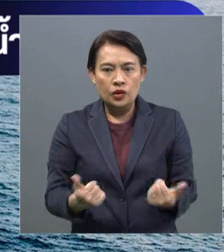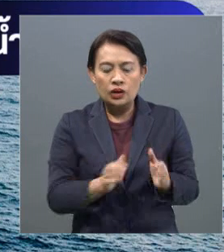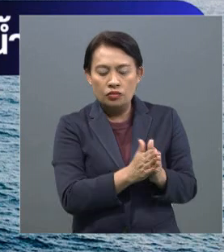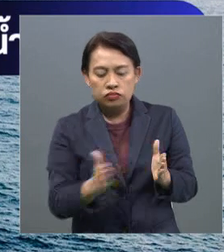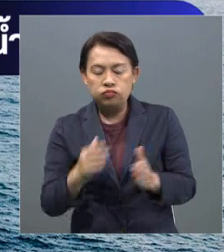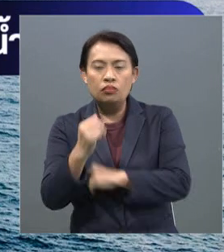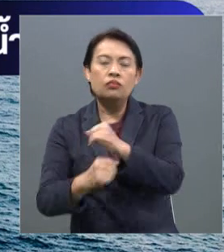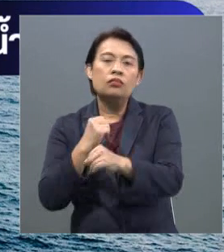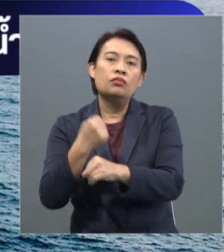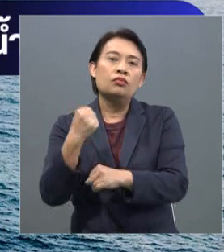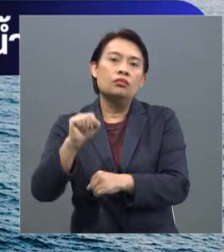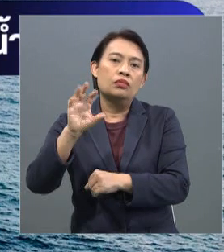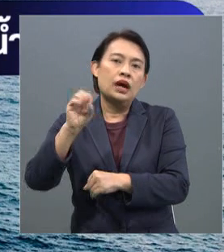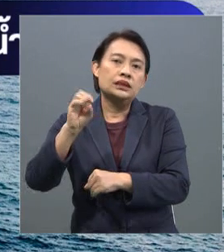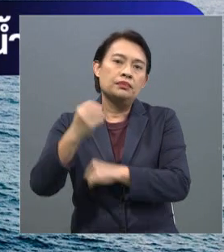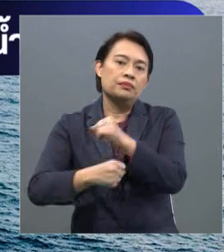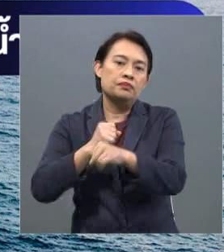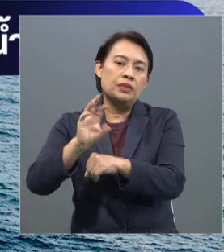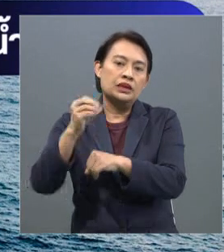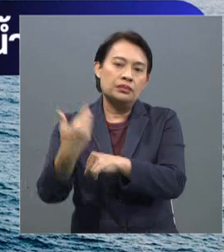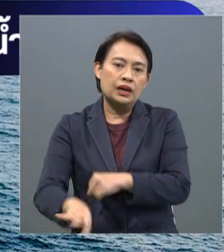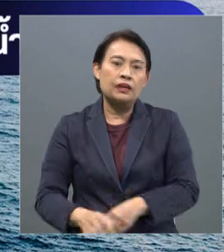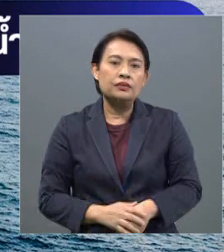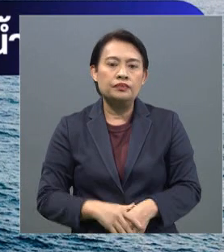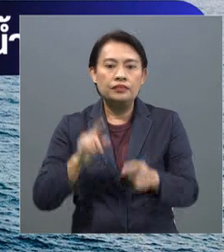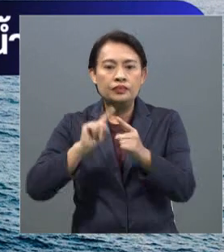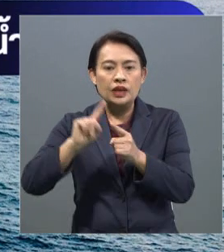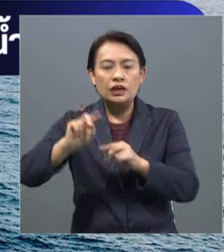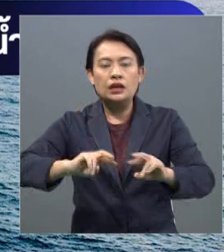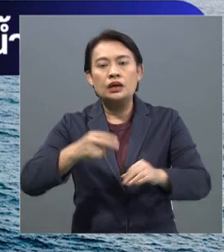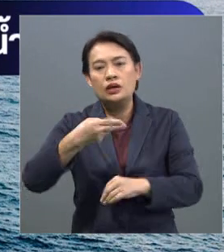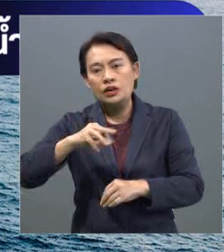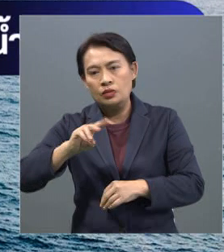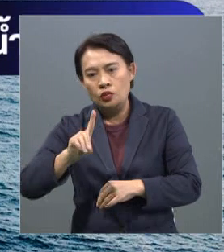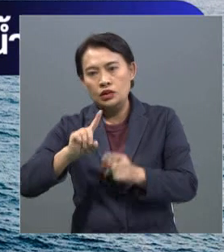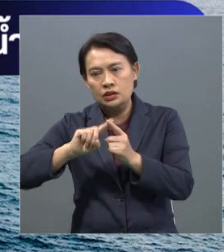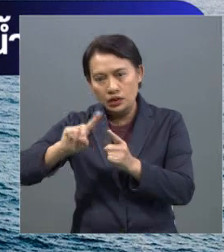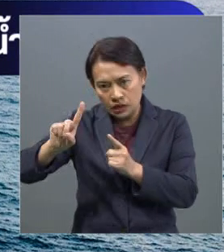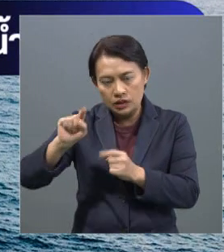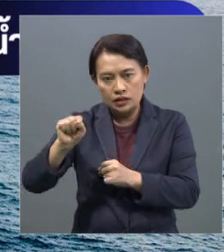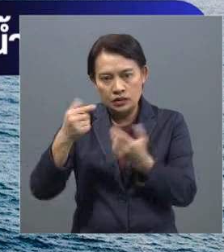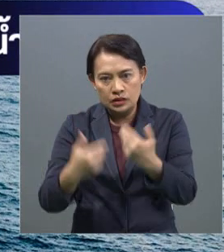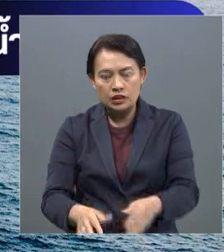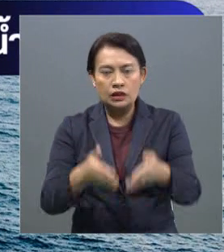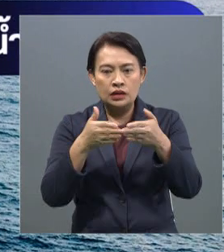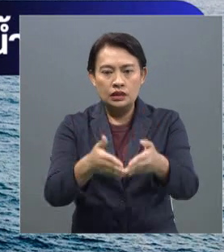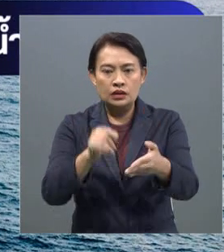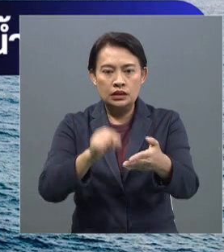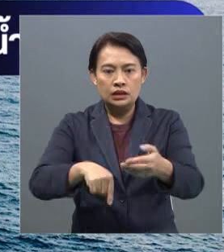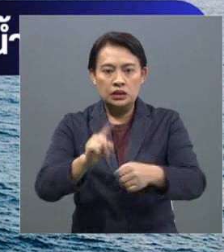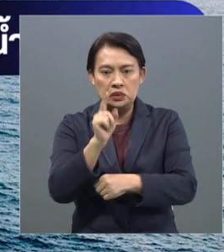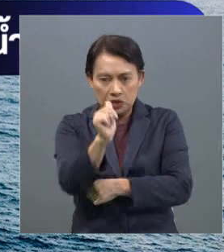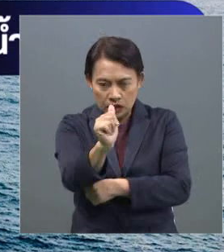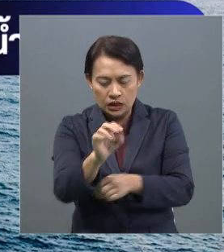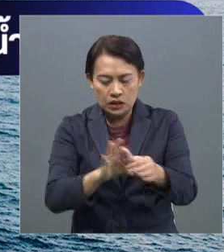50ปีแล้วนะครับสังกัดกองเรือบริเกตที่ 1หมวดเรือที่ 1กองเรือยุทธการเป็นเรือที่มีความสามารถในการรบ